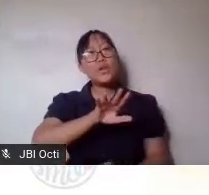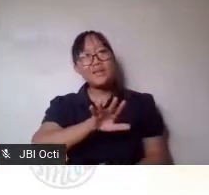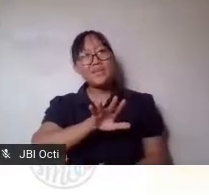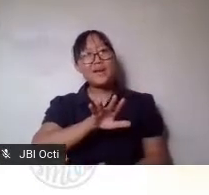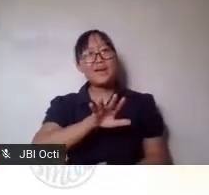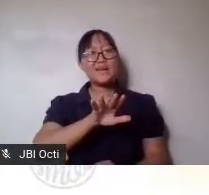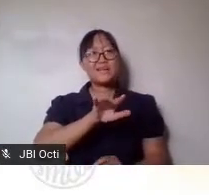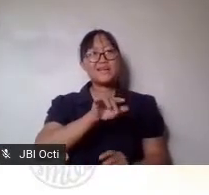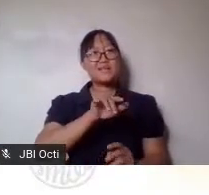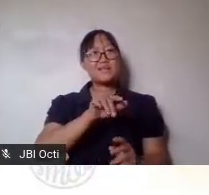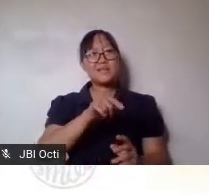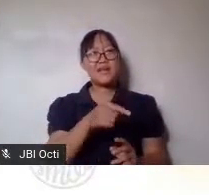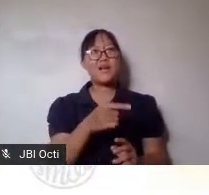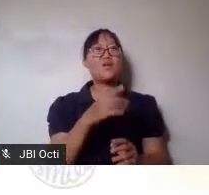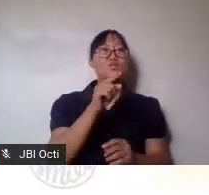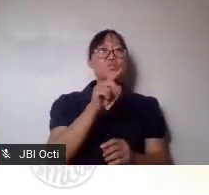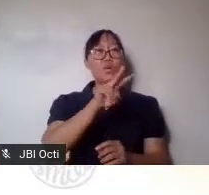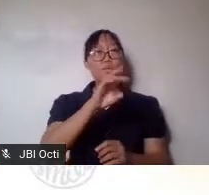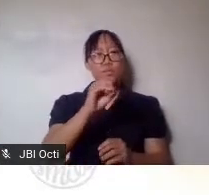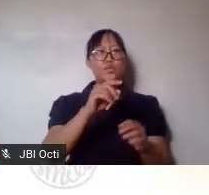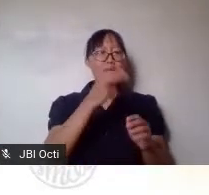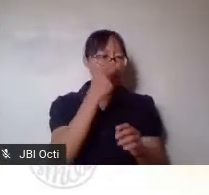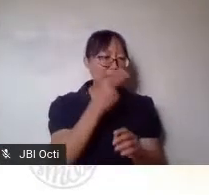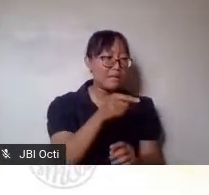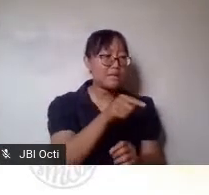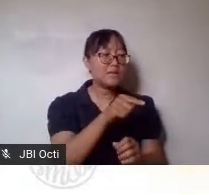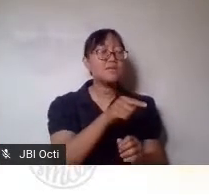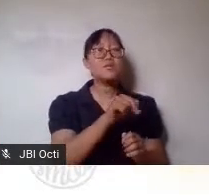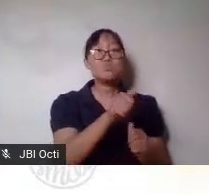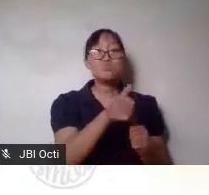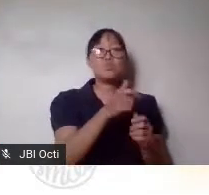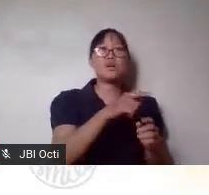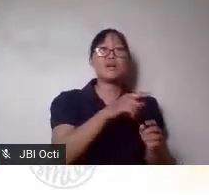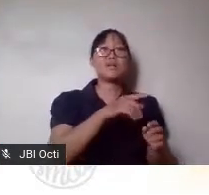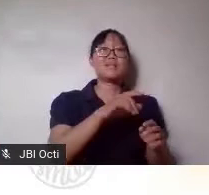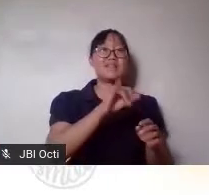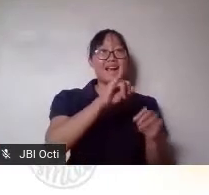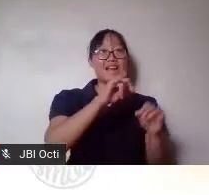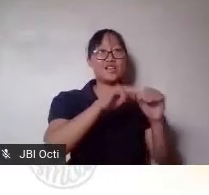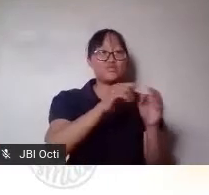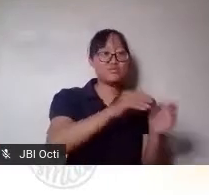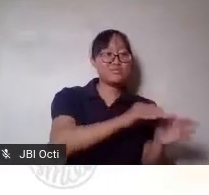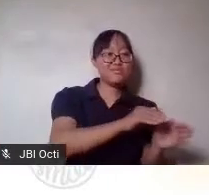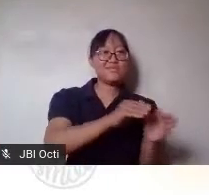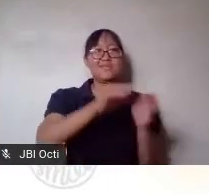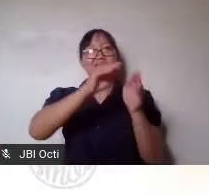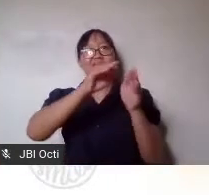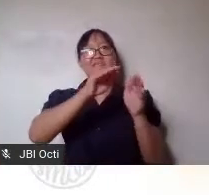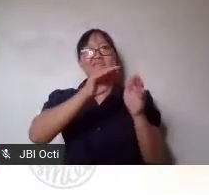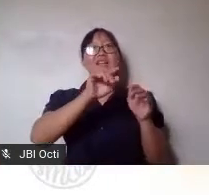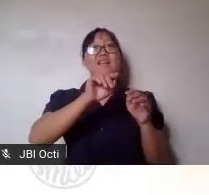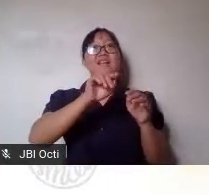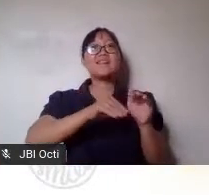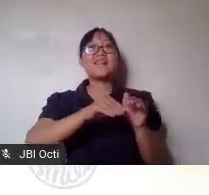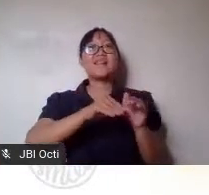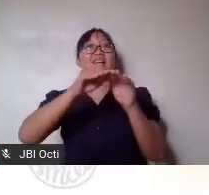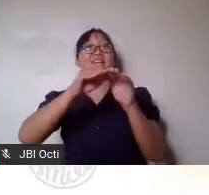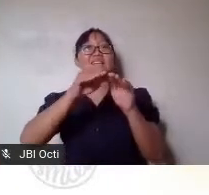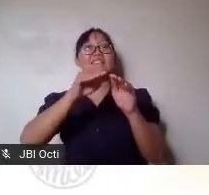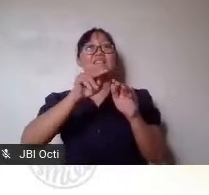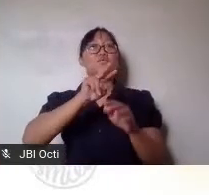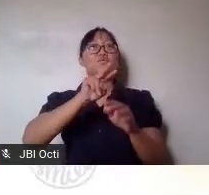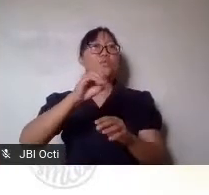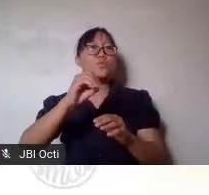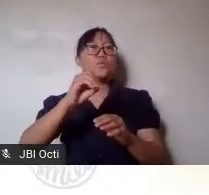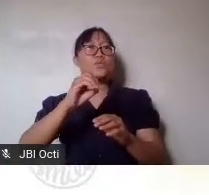20, intervensi yang dilakukan bisa menggeser angka IQ-nya yang naik sampai dengan 20 digit ke atas ya. Jadi